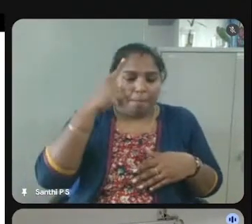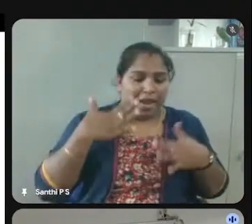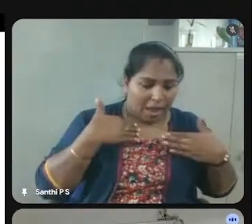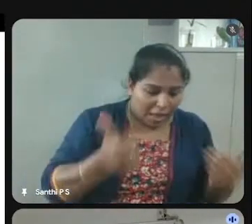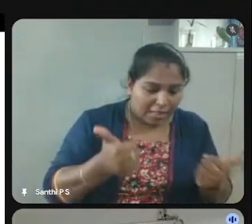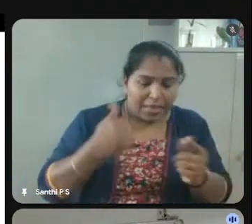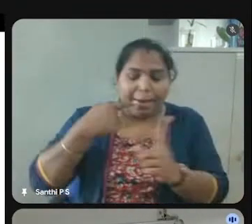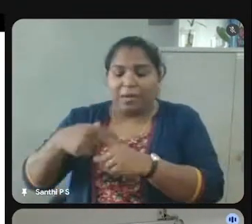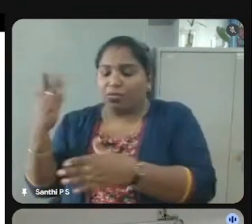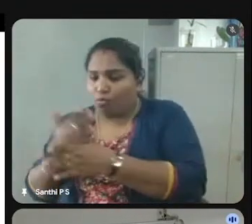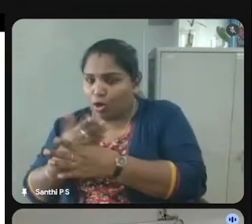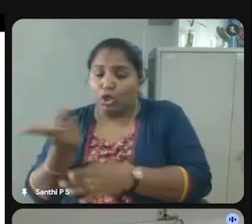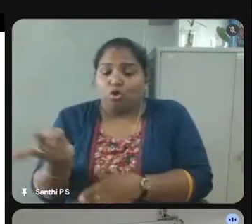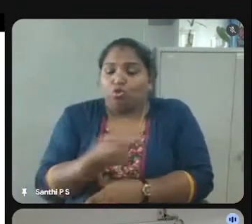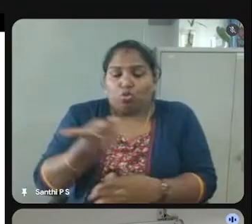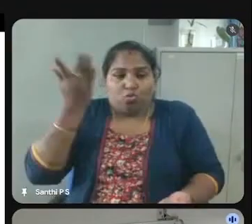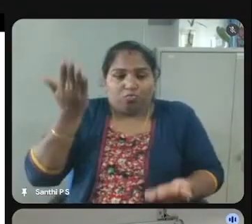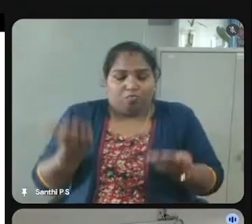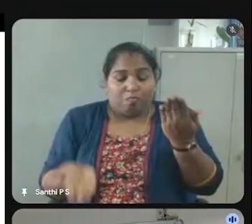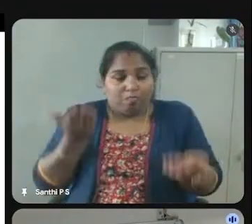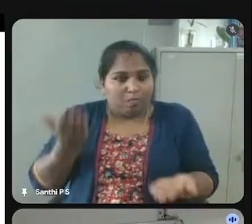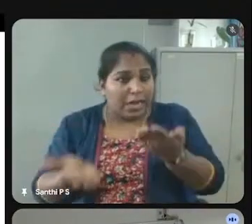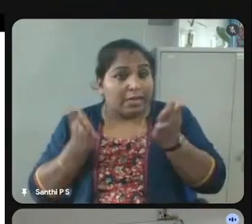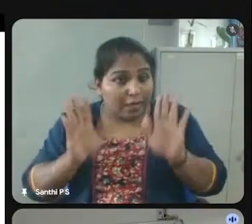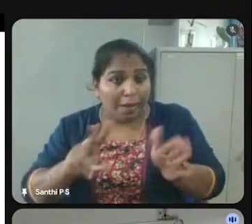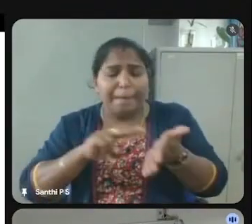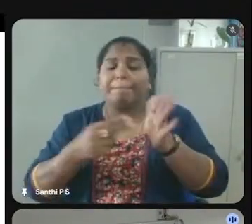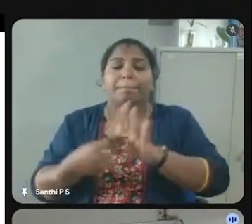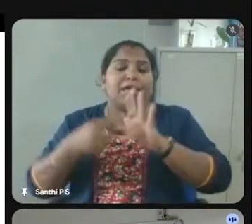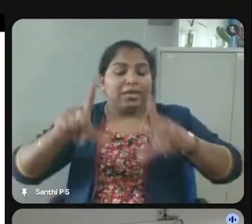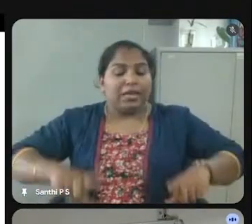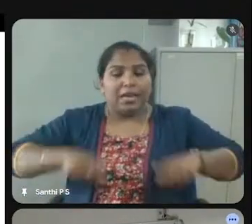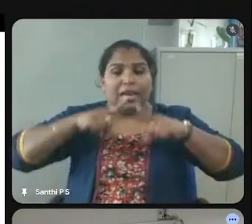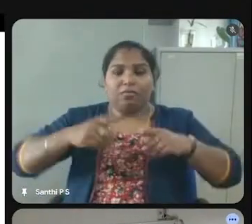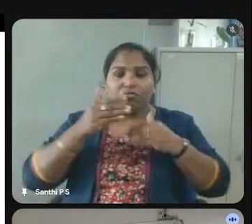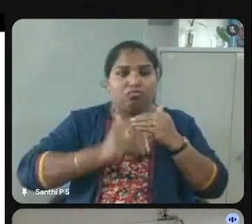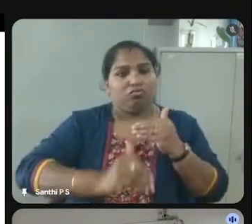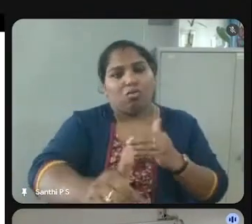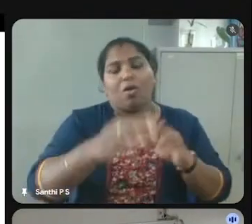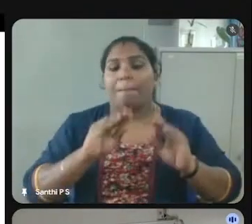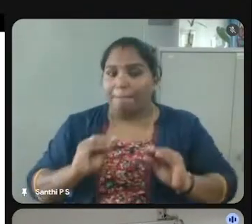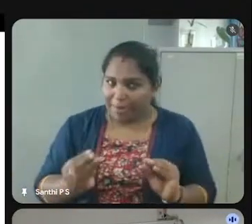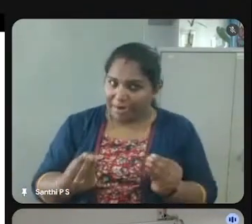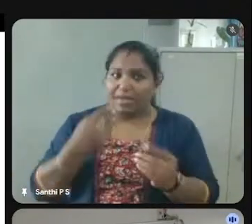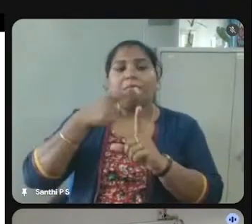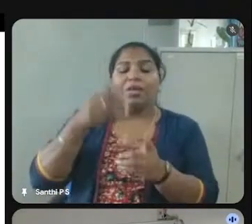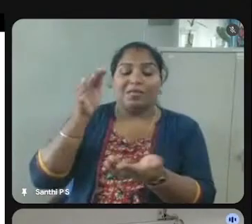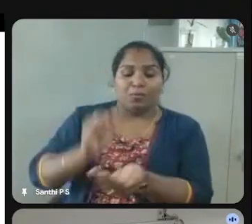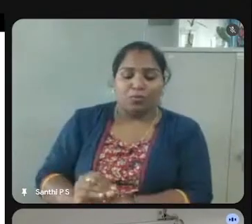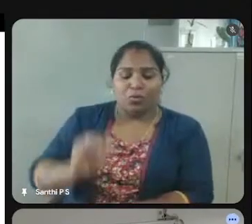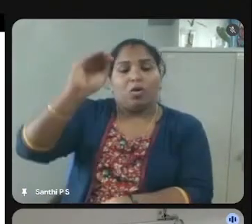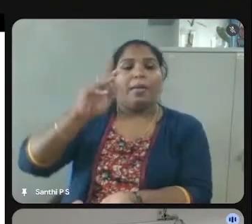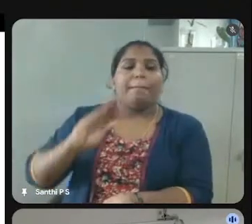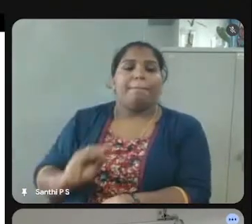അടക്കം, രക്ഷാകർതൃത്വ ശൈലിയിലാണെന്നുണ്ടെങ്കിലും നമ്മുടെ കുട്ടിക്ക് വേണ്ടി നമ്മൾ നിലകൊള്ളേണ്ട കാര്യത്തിലാണെന്നുണ്ടെങ്കിലും നമുക്കൊരു സ്ഥിരത കീപ്പ് ചെയ്യാൻ